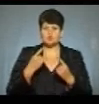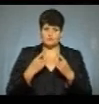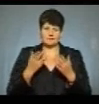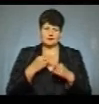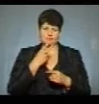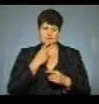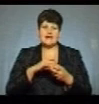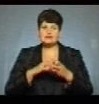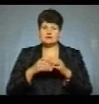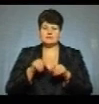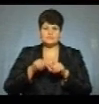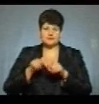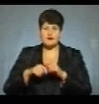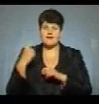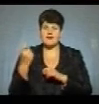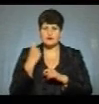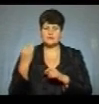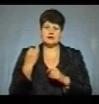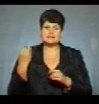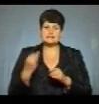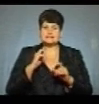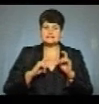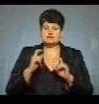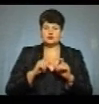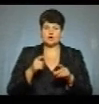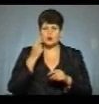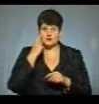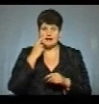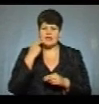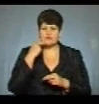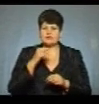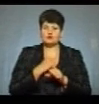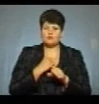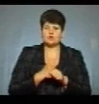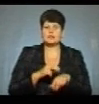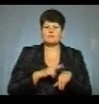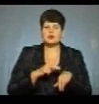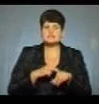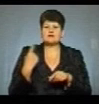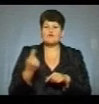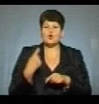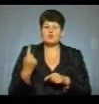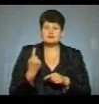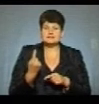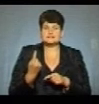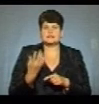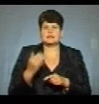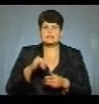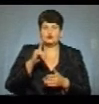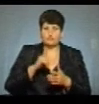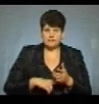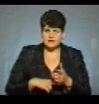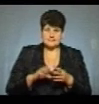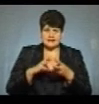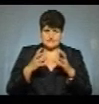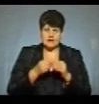подивимося на результати дослідження Харківського інституту соціальних досліджень, які оцінили ефективність роботи поліції в областях та відсоток довіри до поліції за